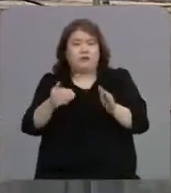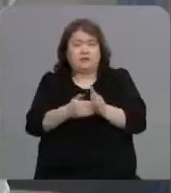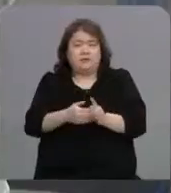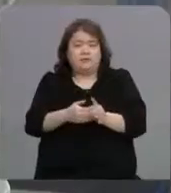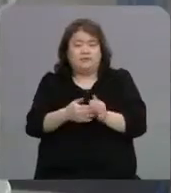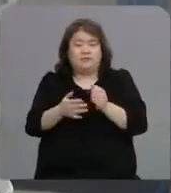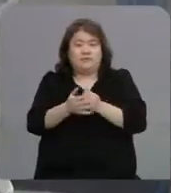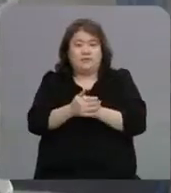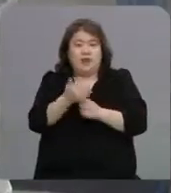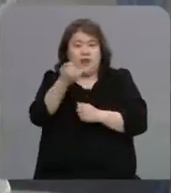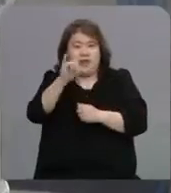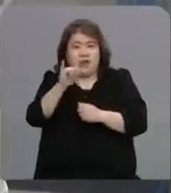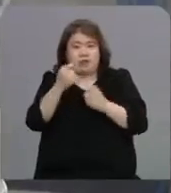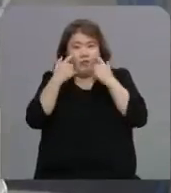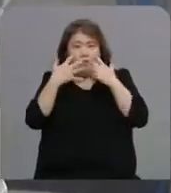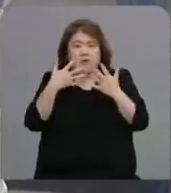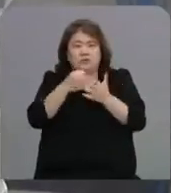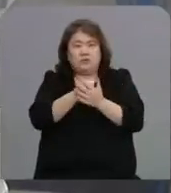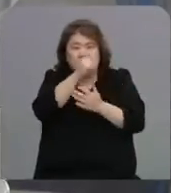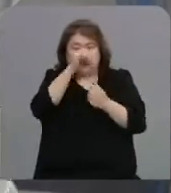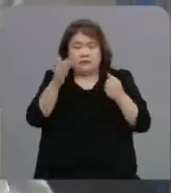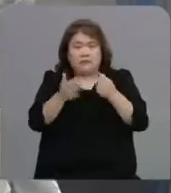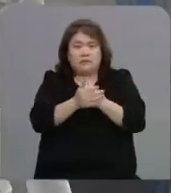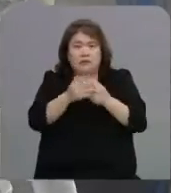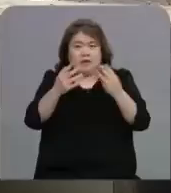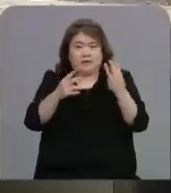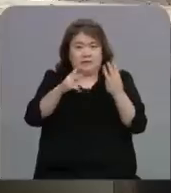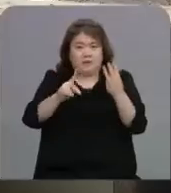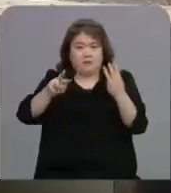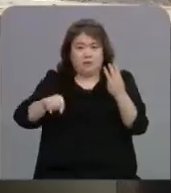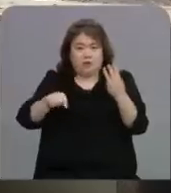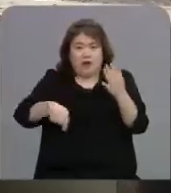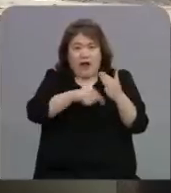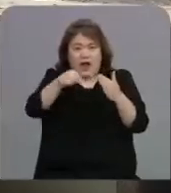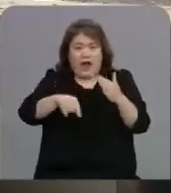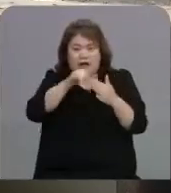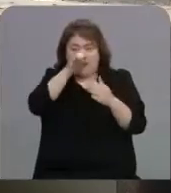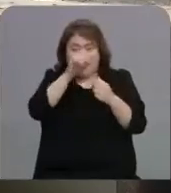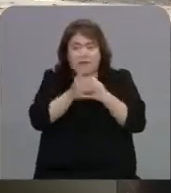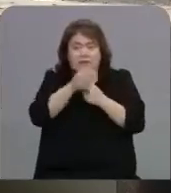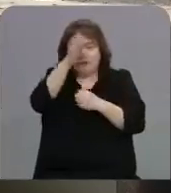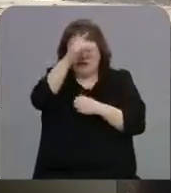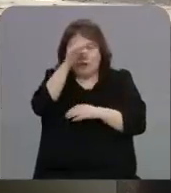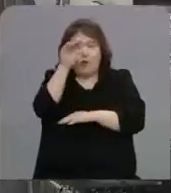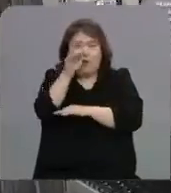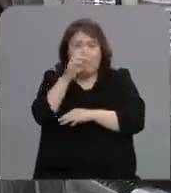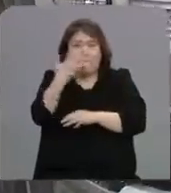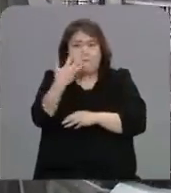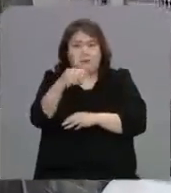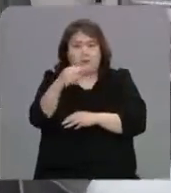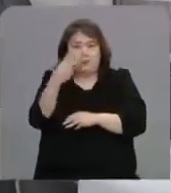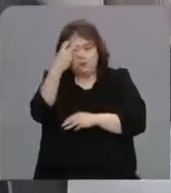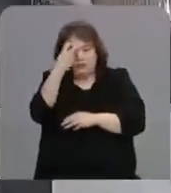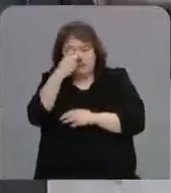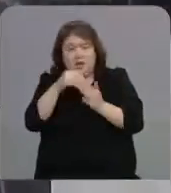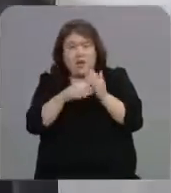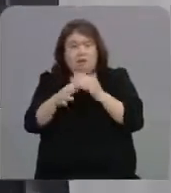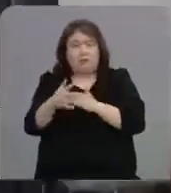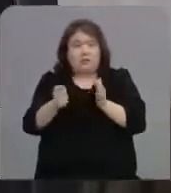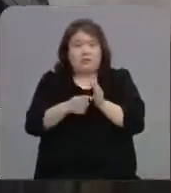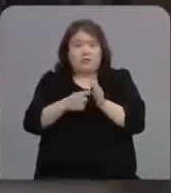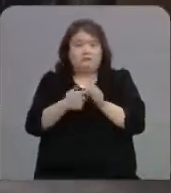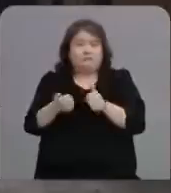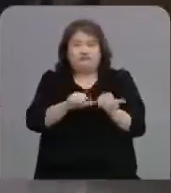고병원성으로 확진 됨에 따라 환경 3km 안에 있는 탑과 우리 팽 은 8만여 마리도 심의 절차를 거친 뒤 긴급 처분